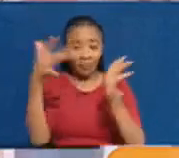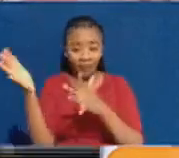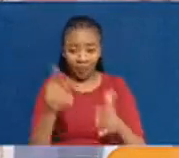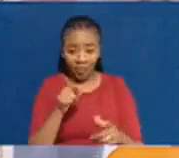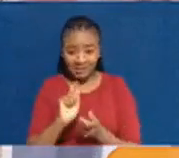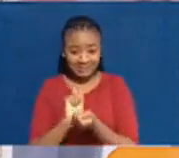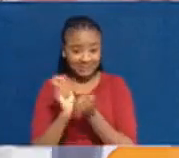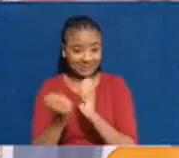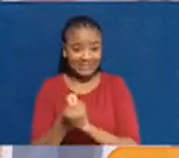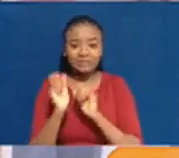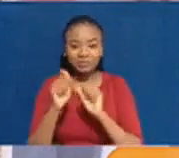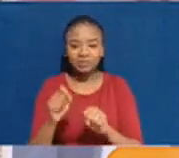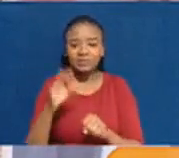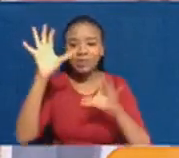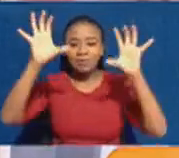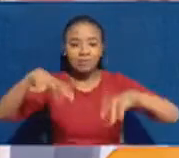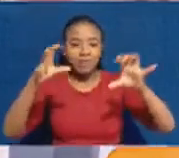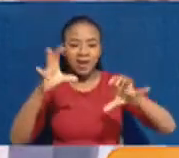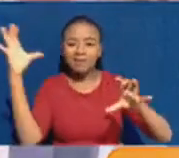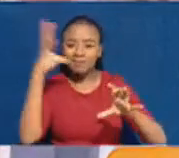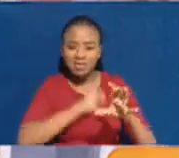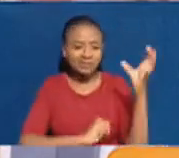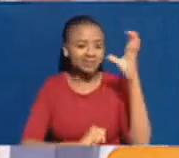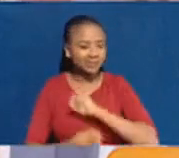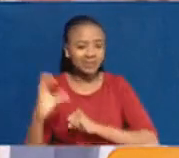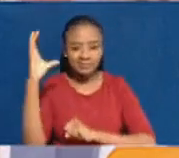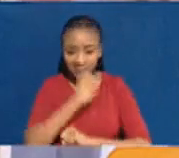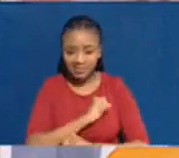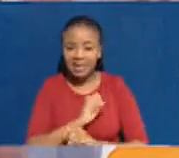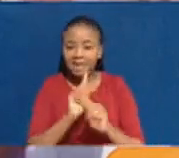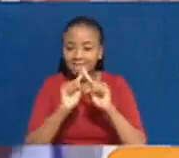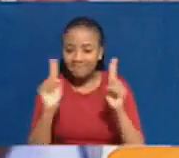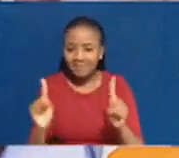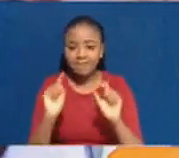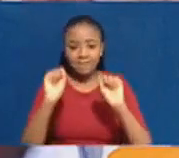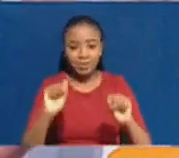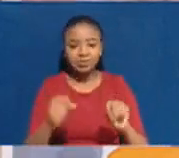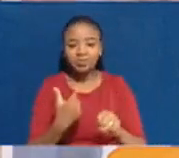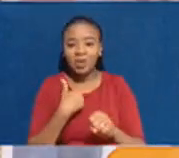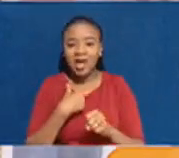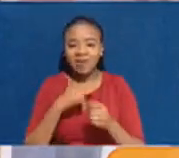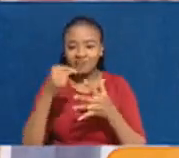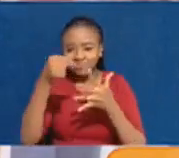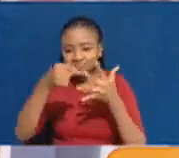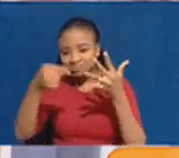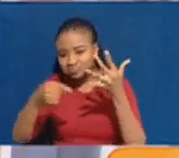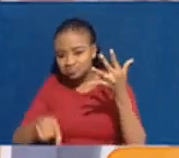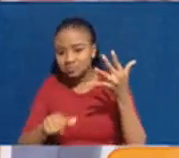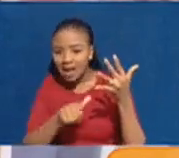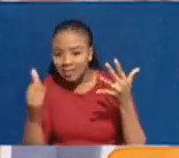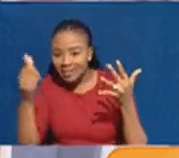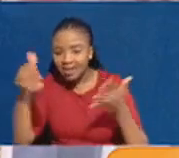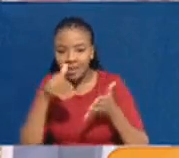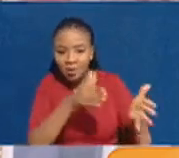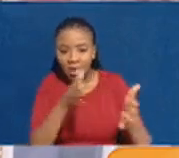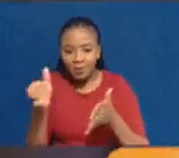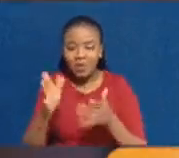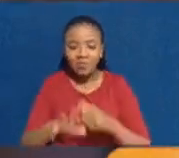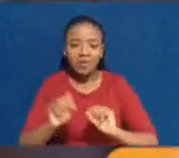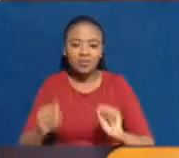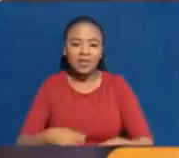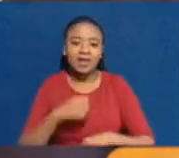time and again, but we have many other options including having dams powered by boreholes that are solar